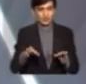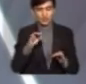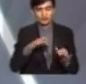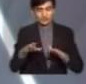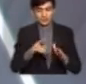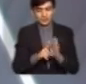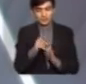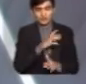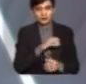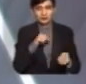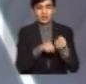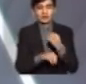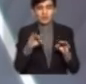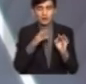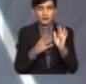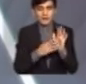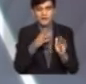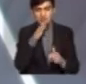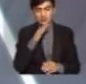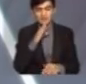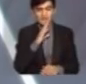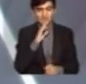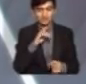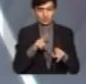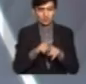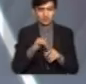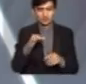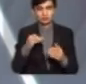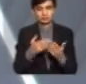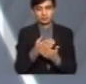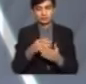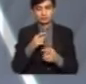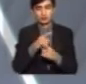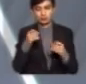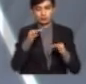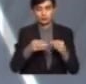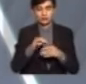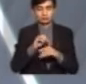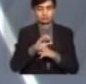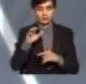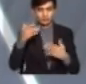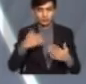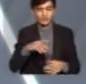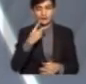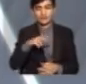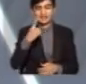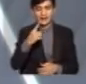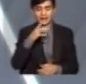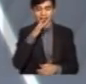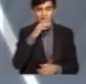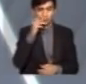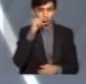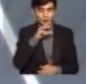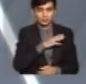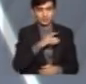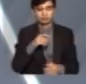об изнасиловании девятилетней девочки материалы поступили в суд декабре прошлого года 21-летний мужчина проследил